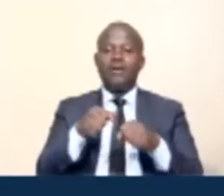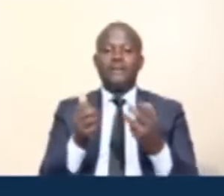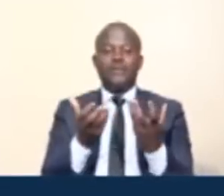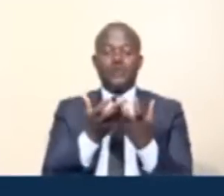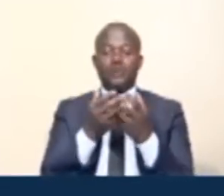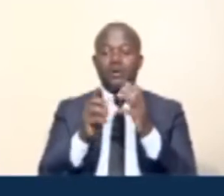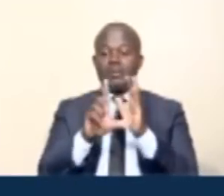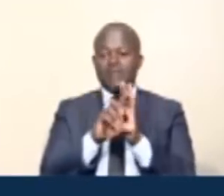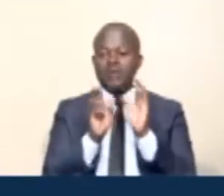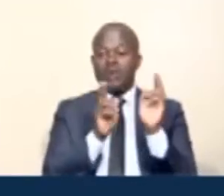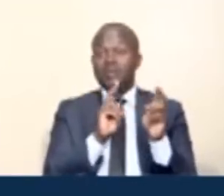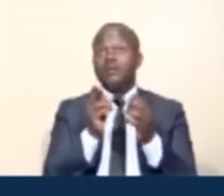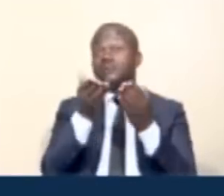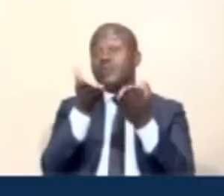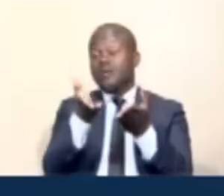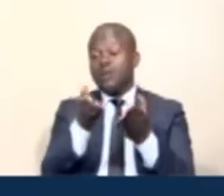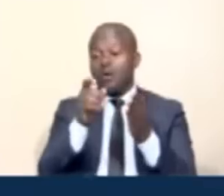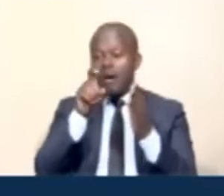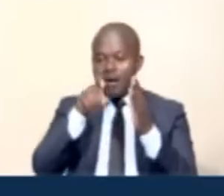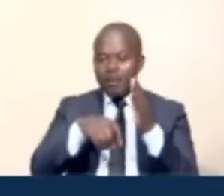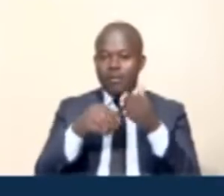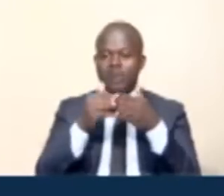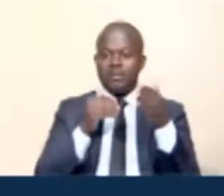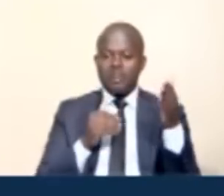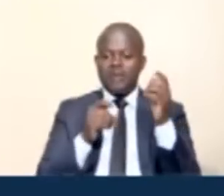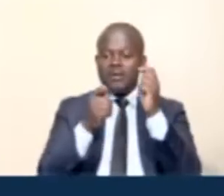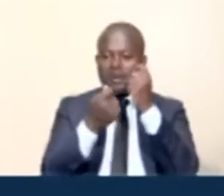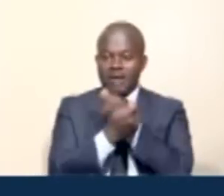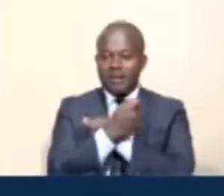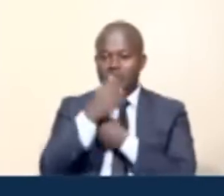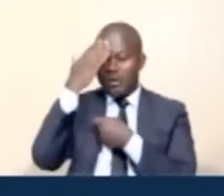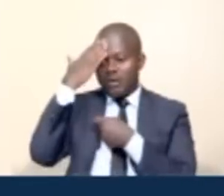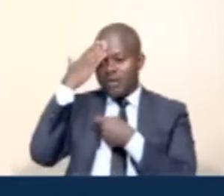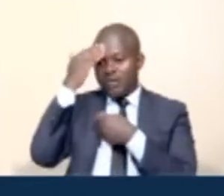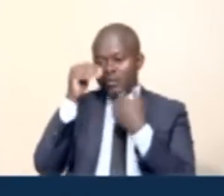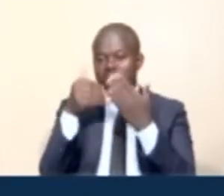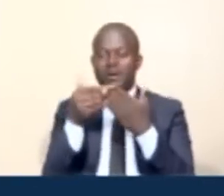n'amategeko asanzweho agomba kubanza kuba yahinduka, kugira ngo